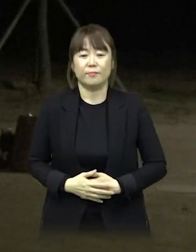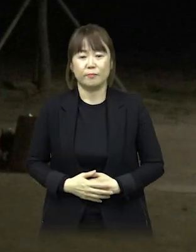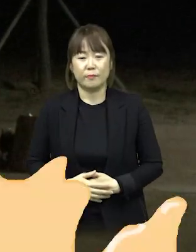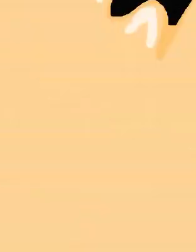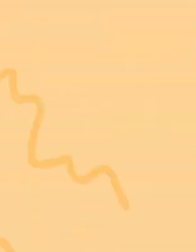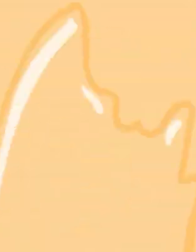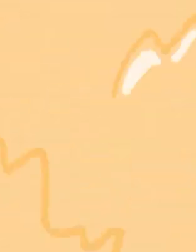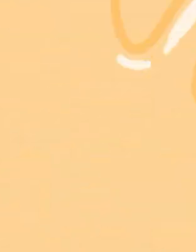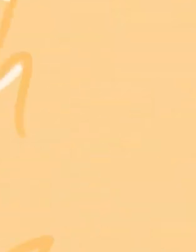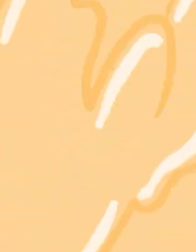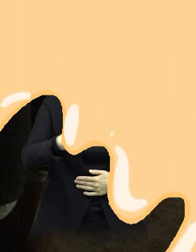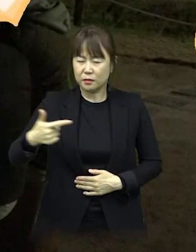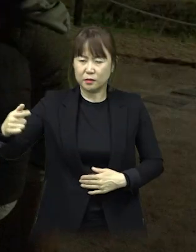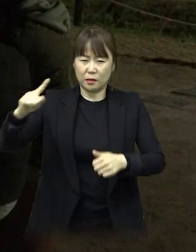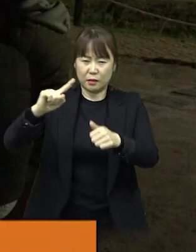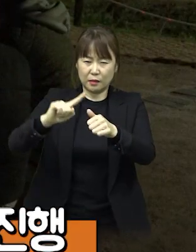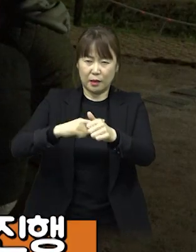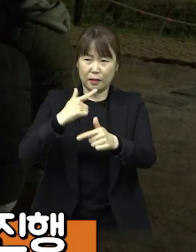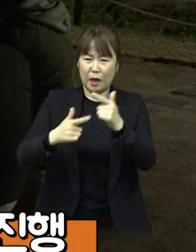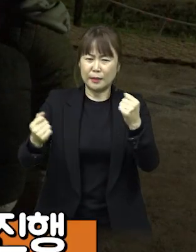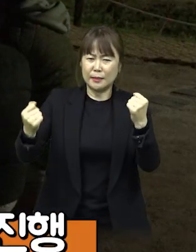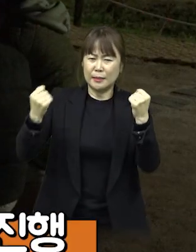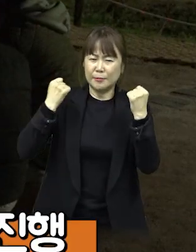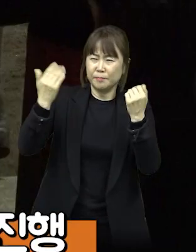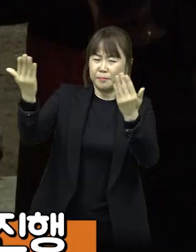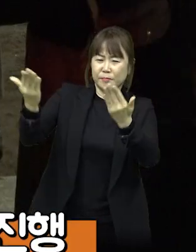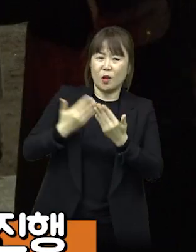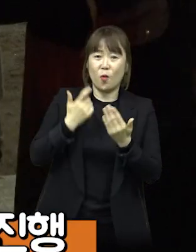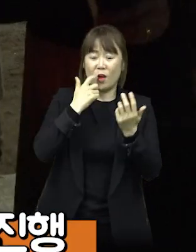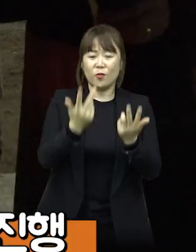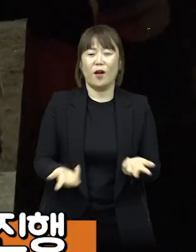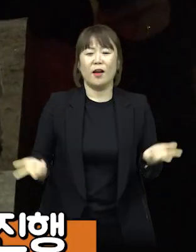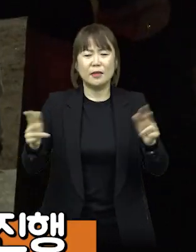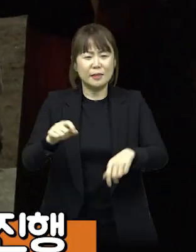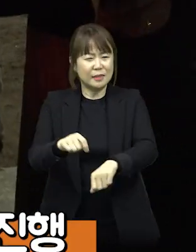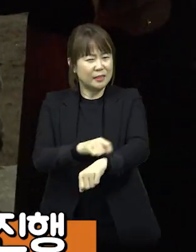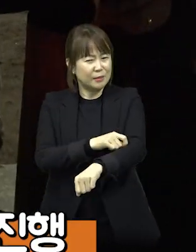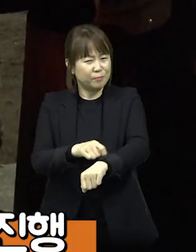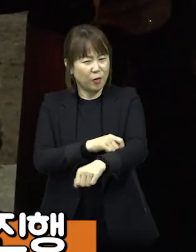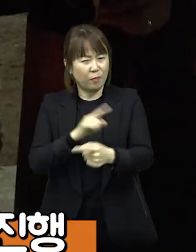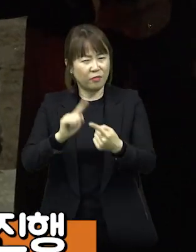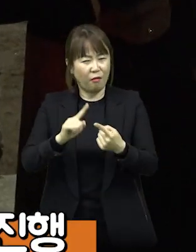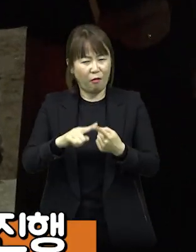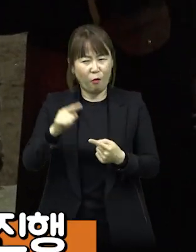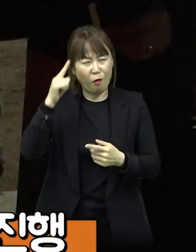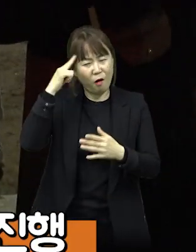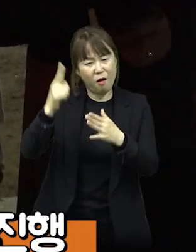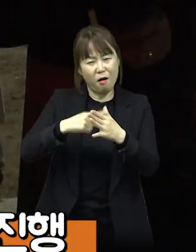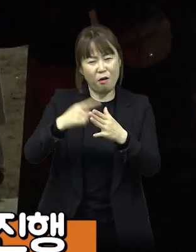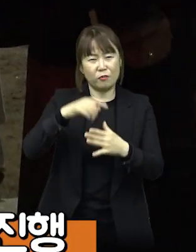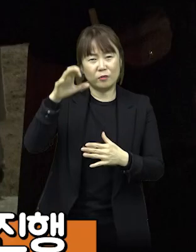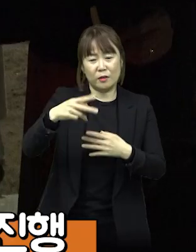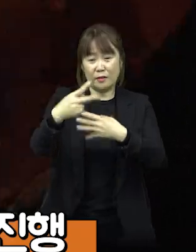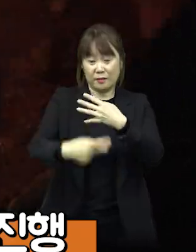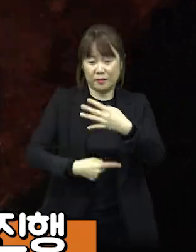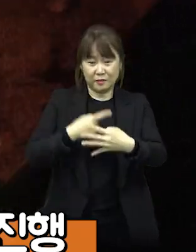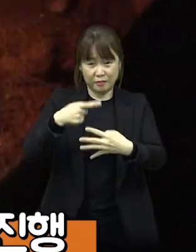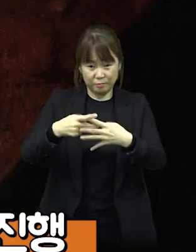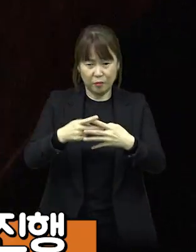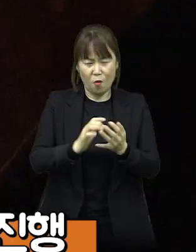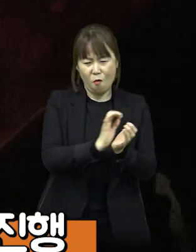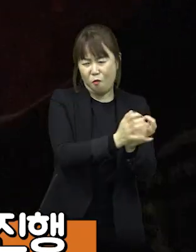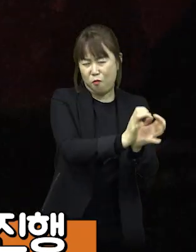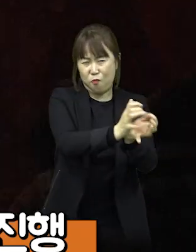소개합니다. 하루에 두 번, 오후 4시와 8시에 진행되는 미니 캠프파이어 존은 정말